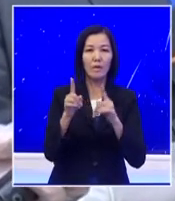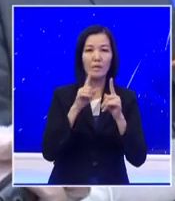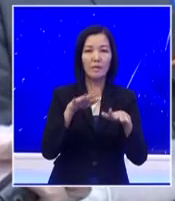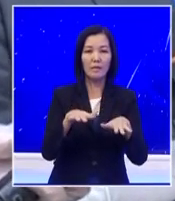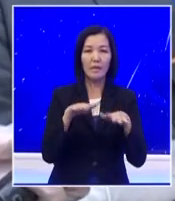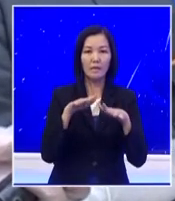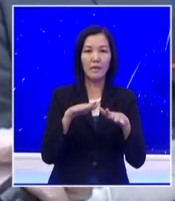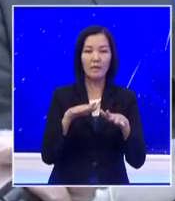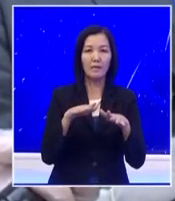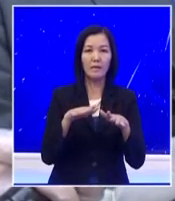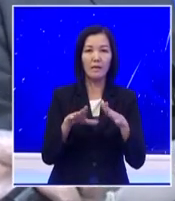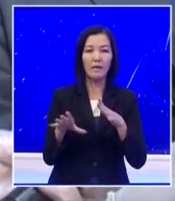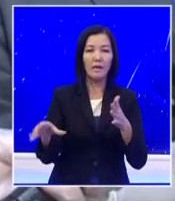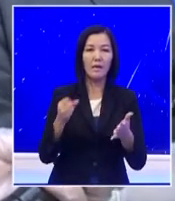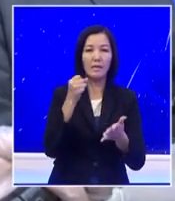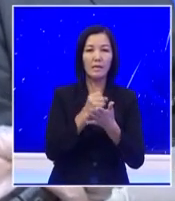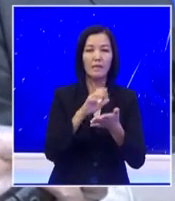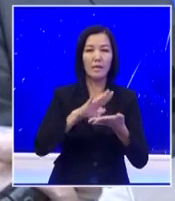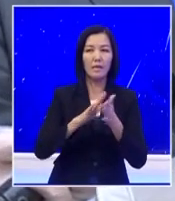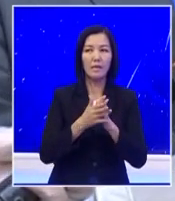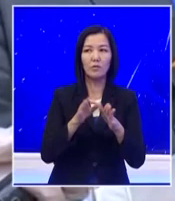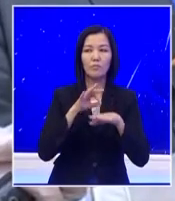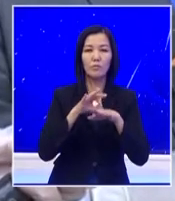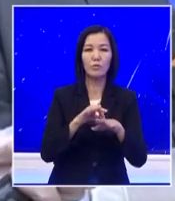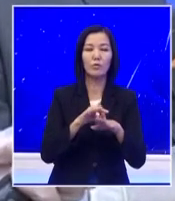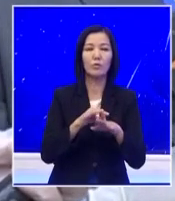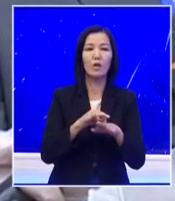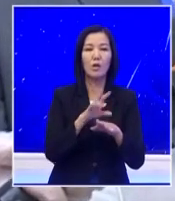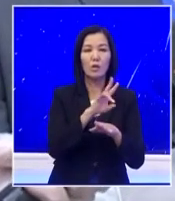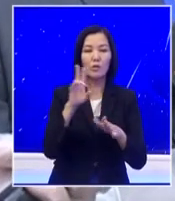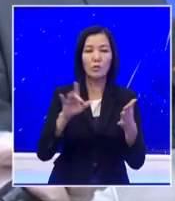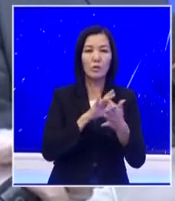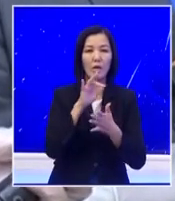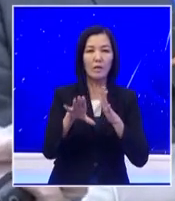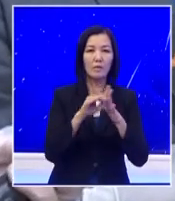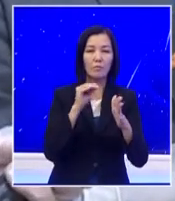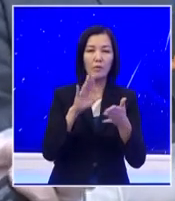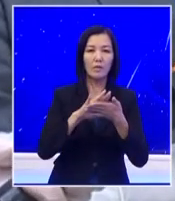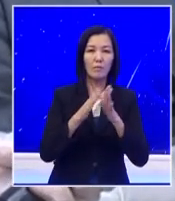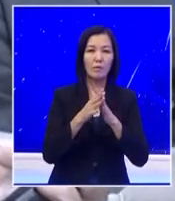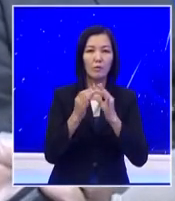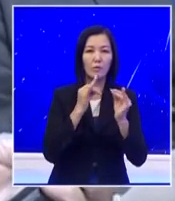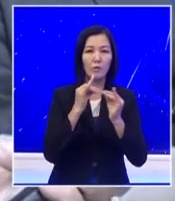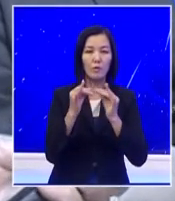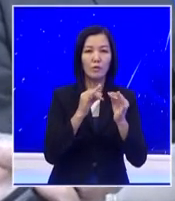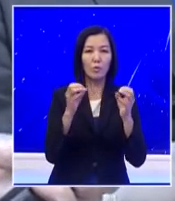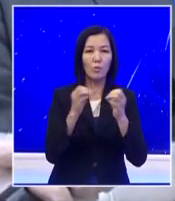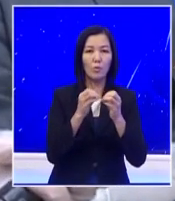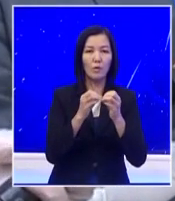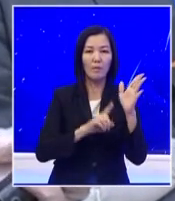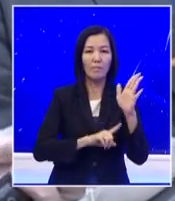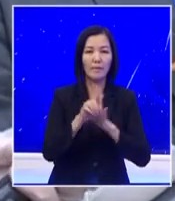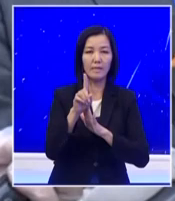депутаттығына кандидаттармен келіссөздер ұйымдастырдық. Нұр-Сұлтан қалалық мәслихатының депутаттарымен әңгімелестік. Ал бүгін сағат 10-нан бері осы жерде